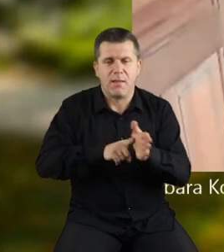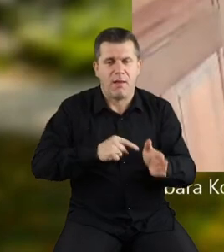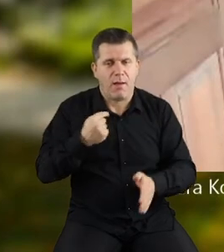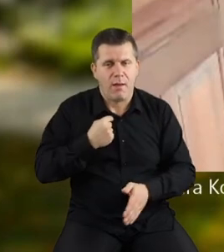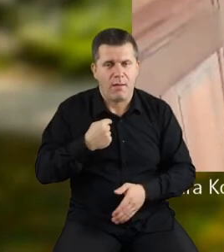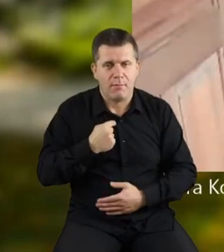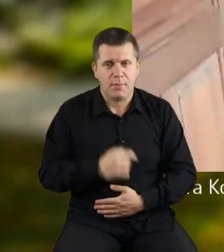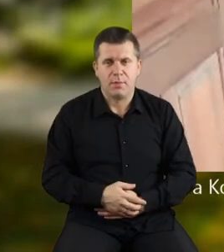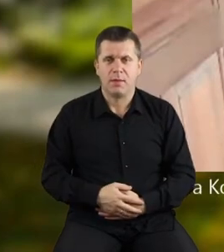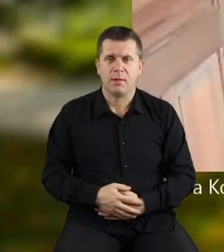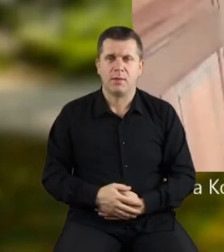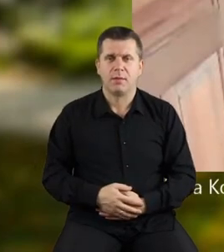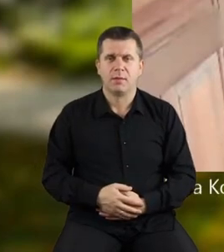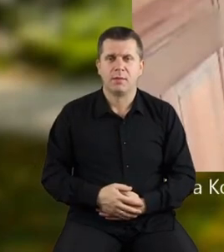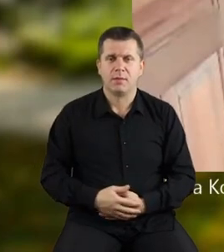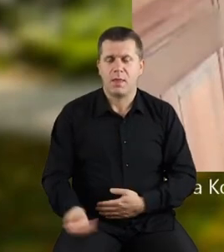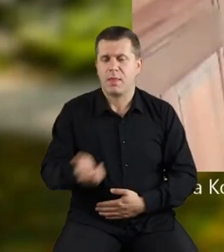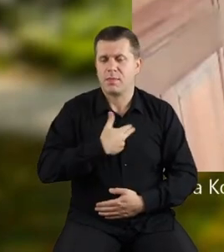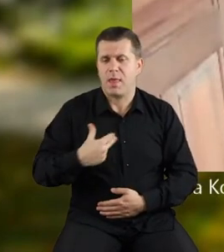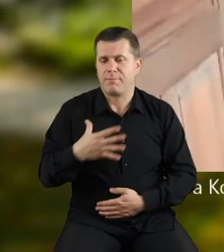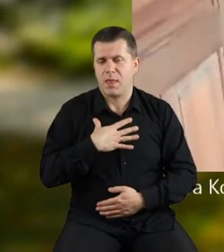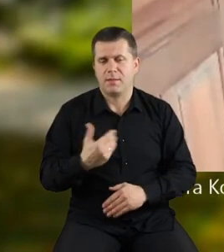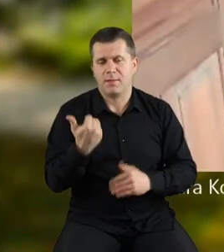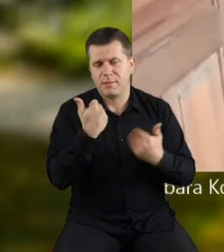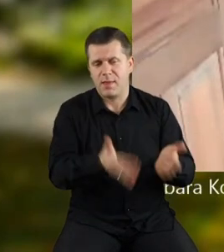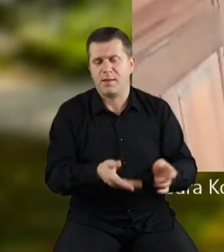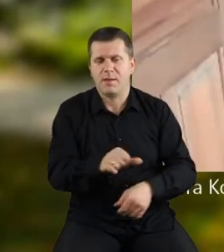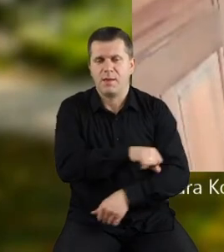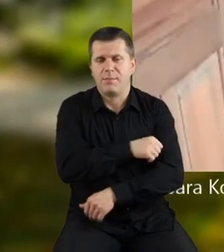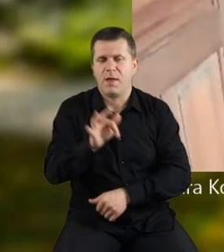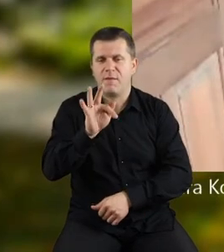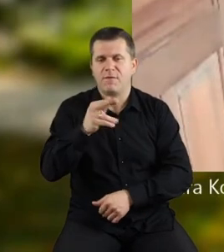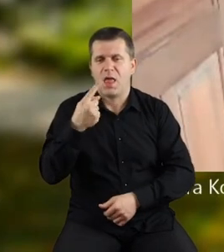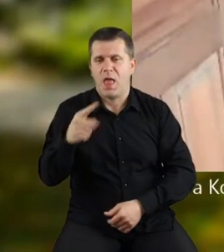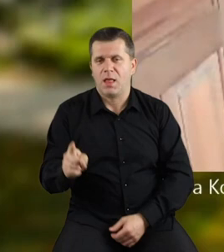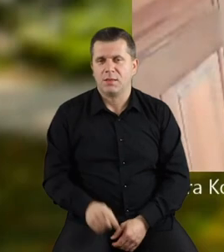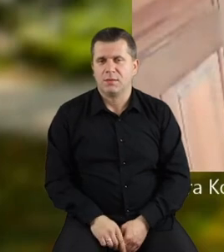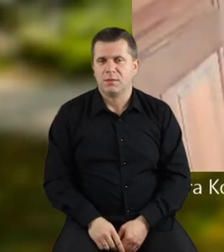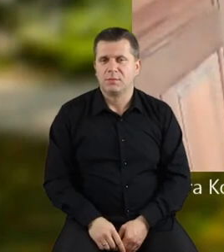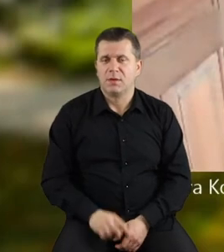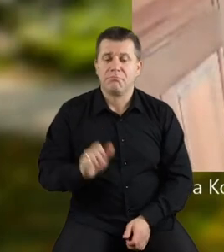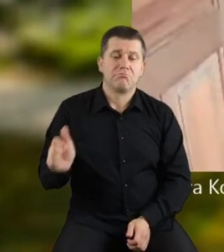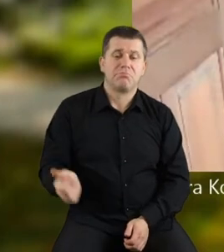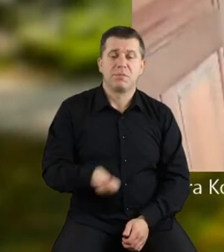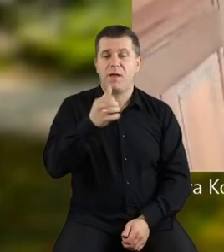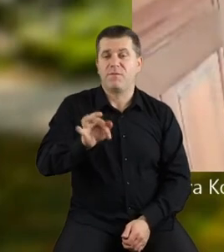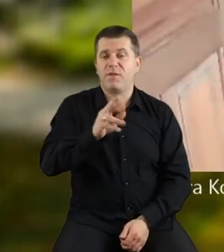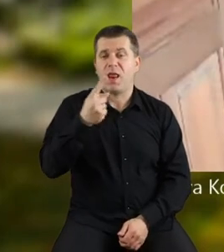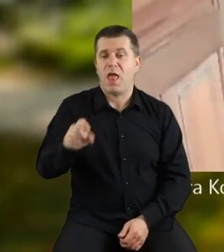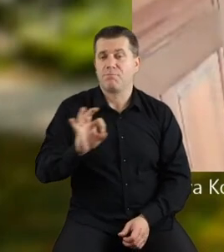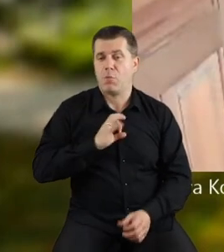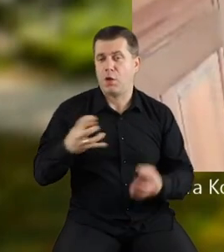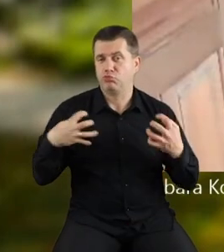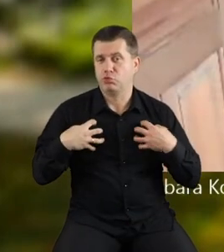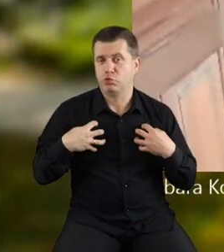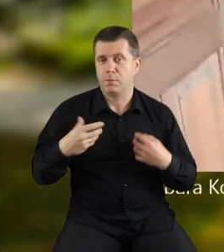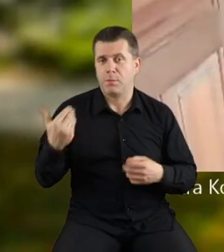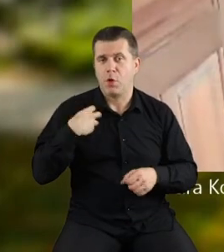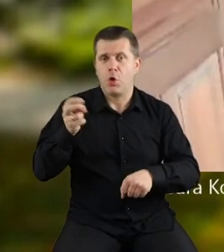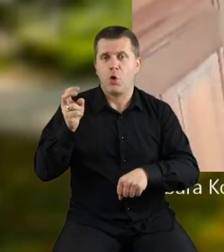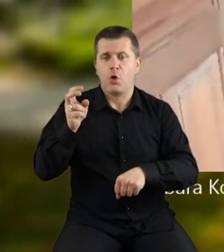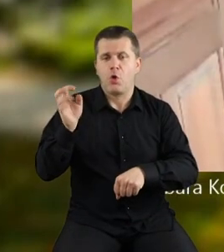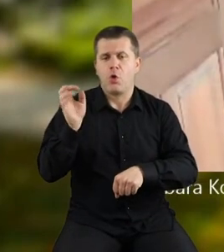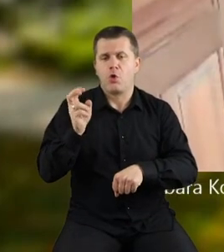mnie, kiedy już nasz pies otrzymał takie imię. No ale takim pierwszym Fredem w moim